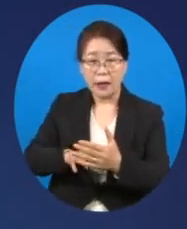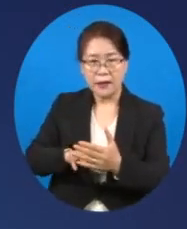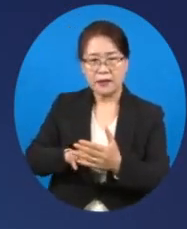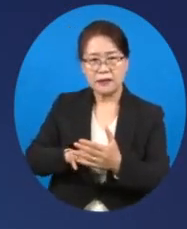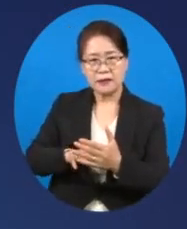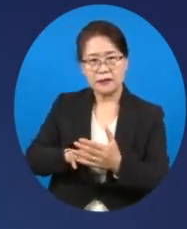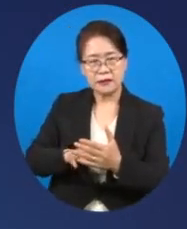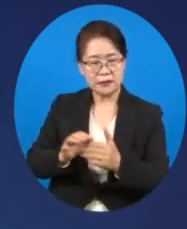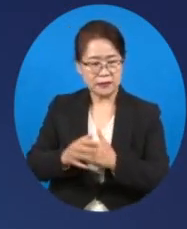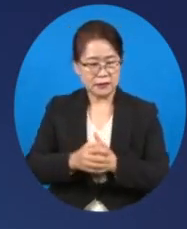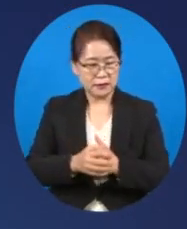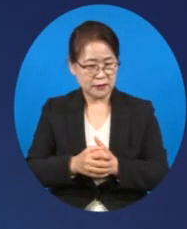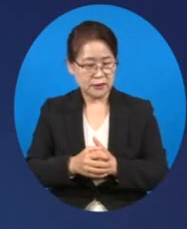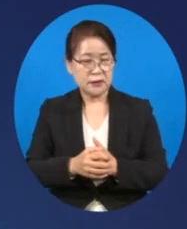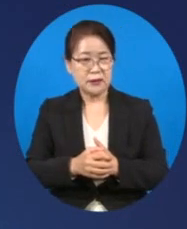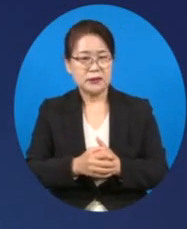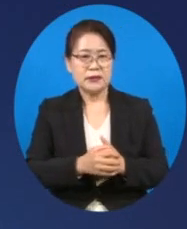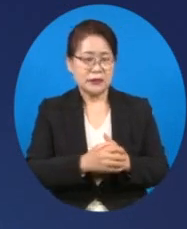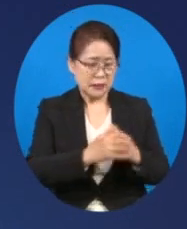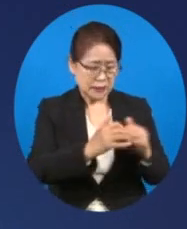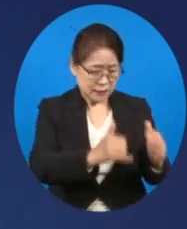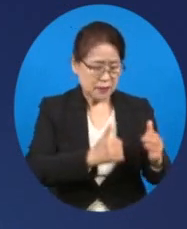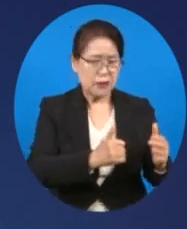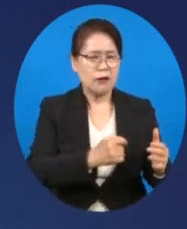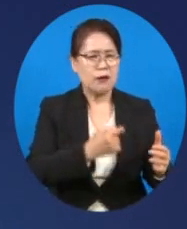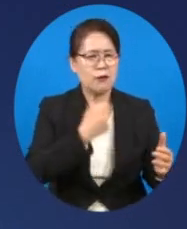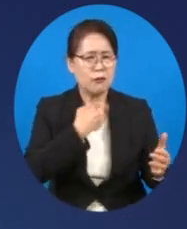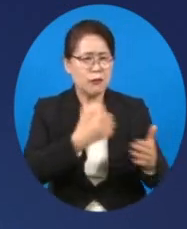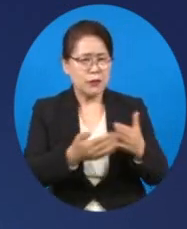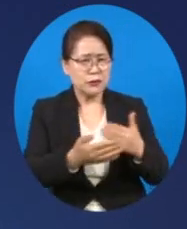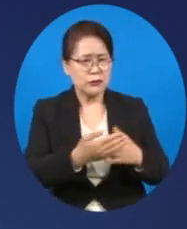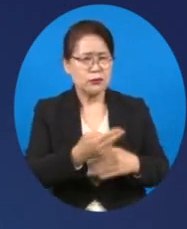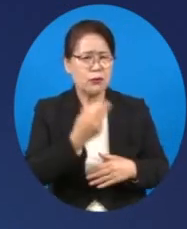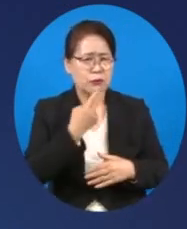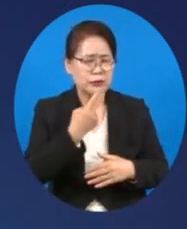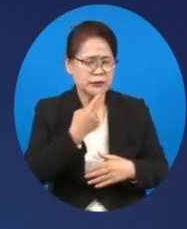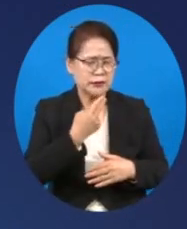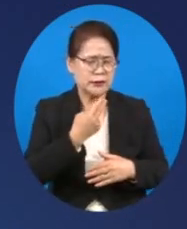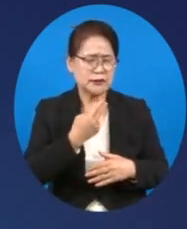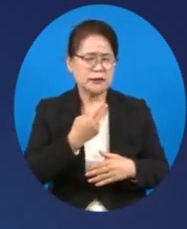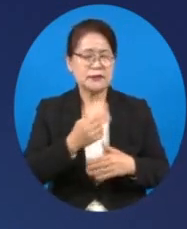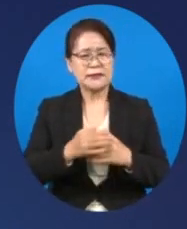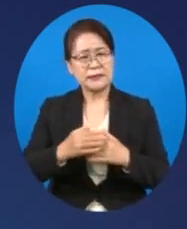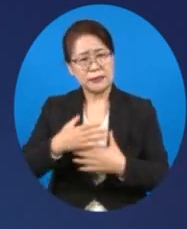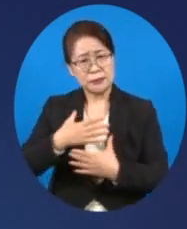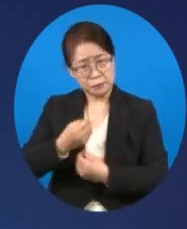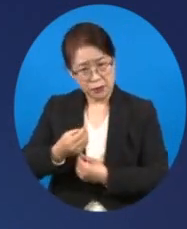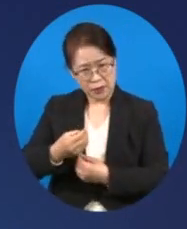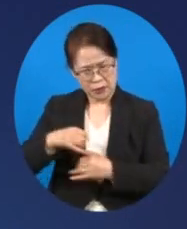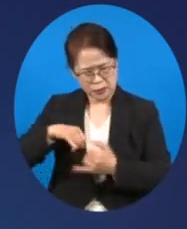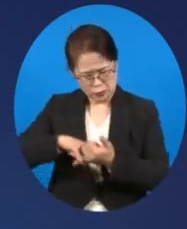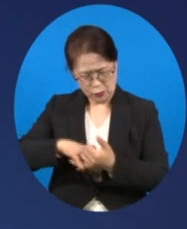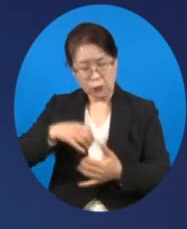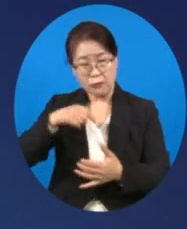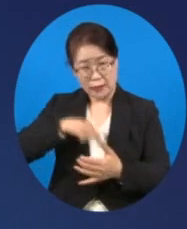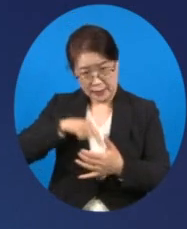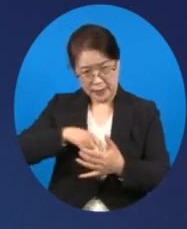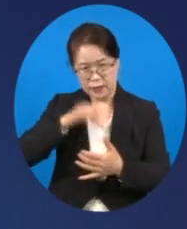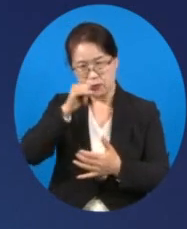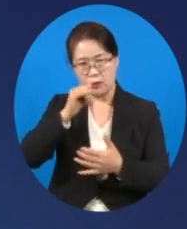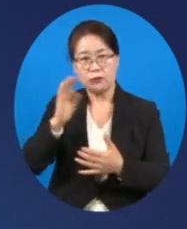세상에 줄 수 없는이 평안이 반드시 있어야 하고 그리고 우리는이 평안을 가지고